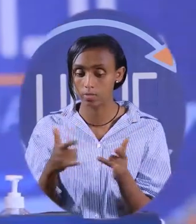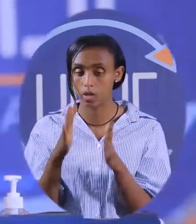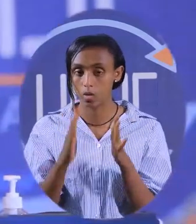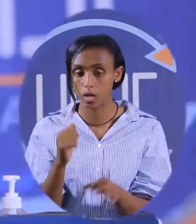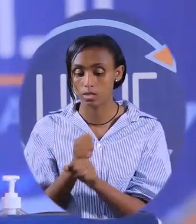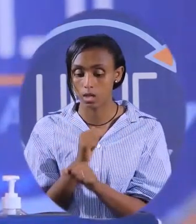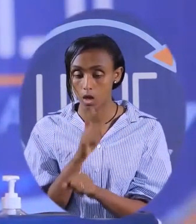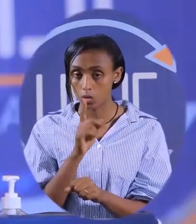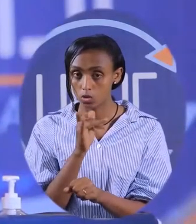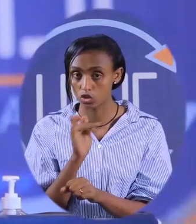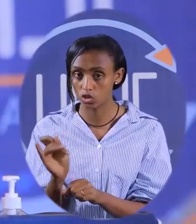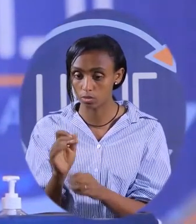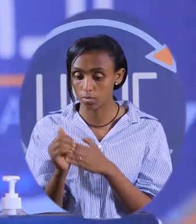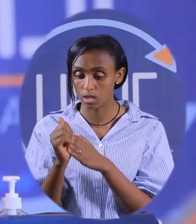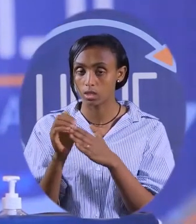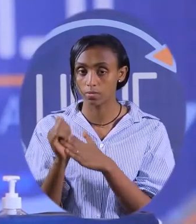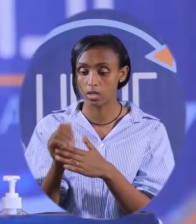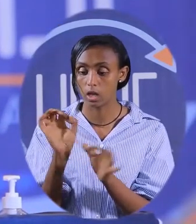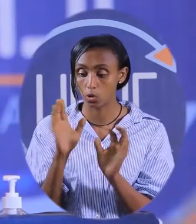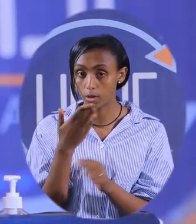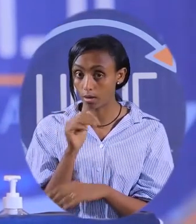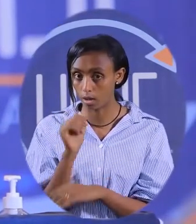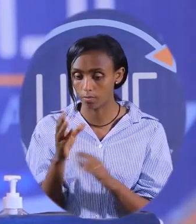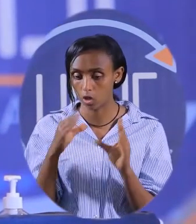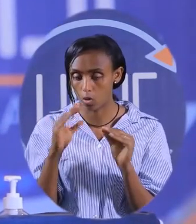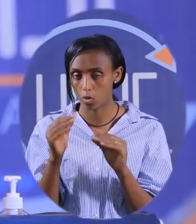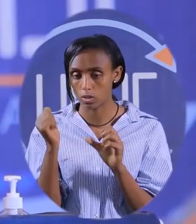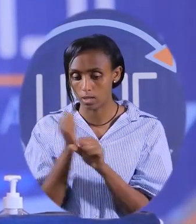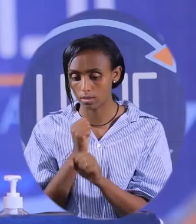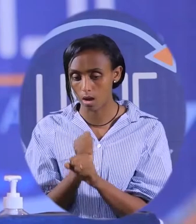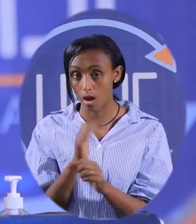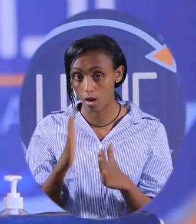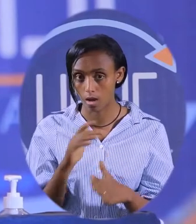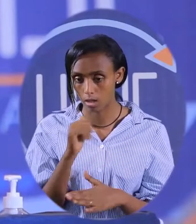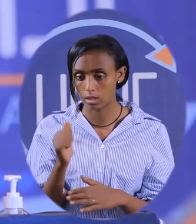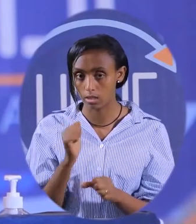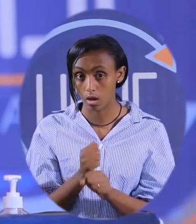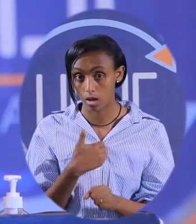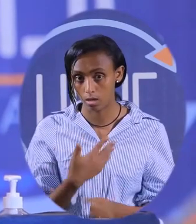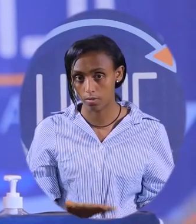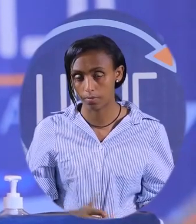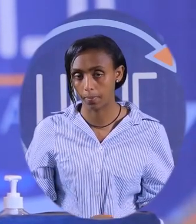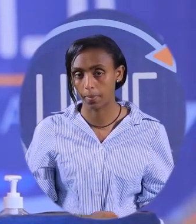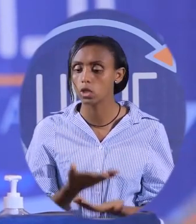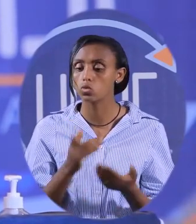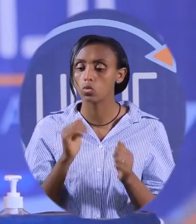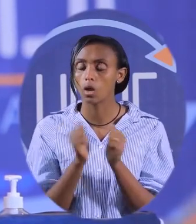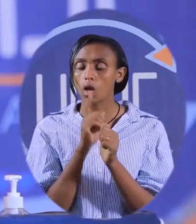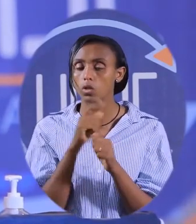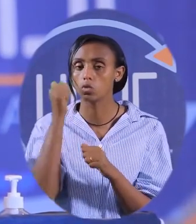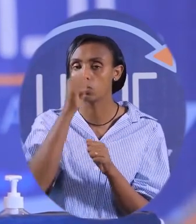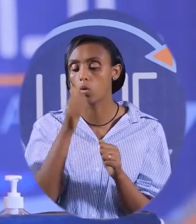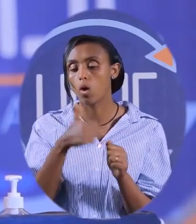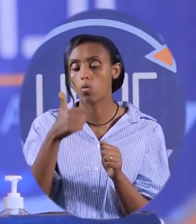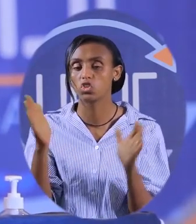ነው እንጂ ዝም ብሎ መሪ ተመሪ የሌለው ነገር አይደለም። የምንነጋገረው አሰራር አለ፣ ሥርዓት አለ። የቱ ጋር ነው ኢትዮጵያ